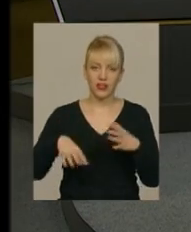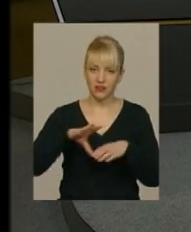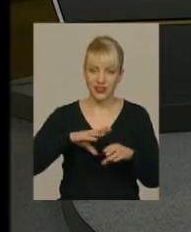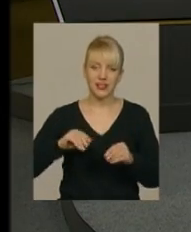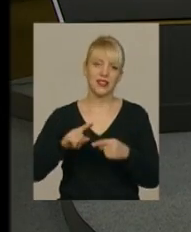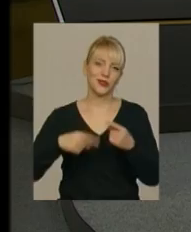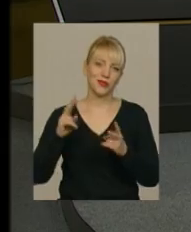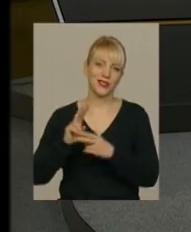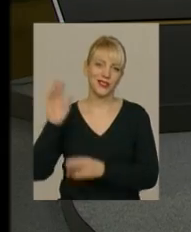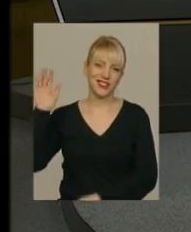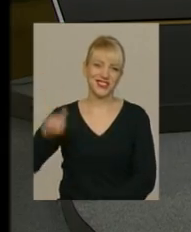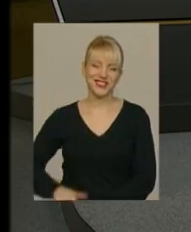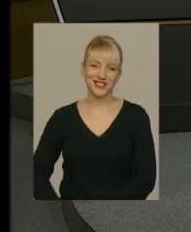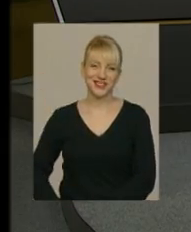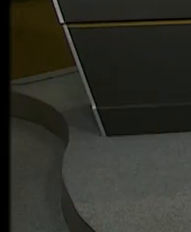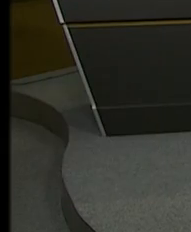Побачимось!